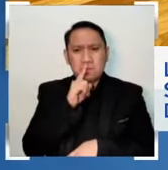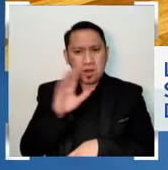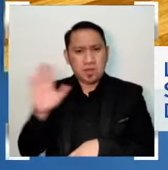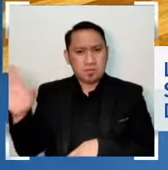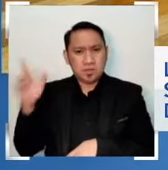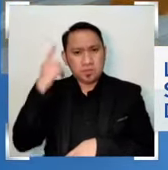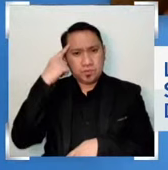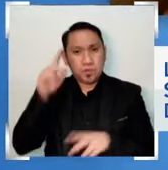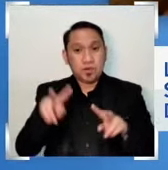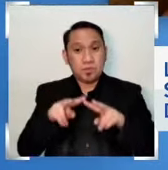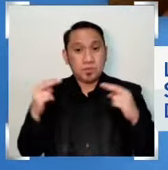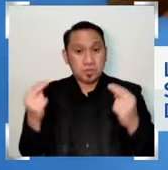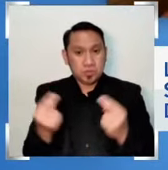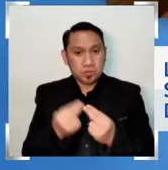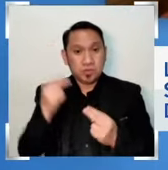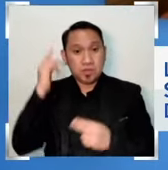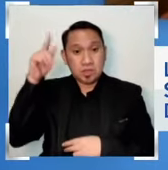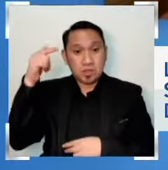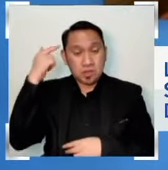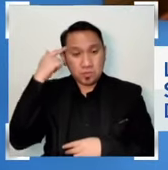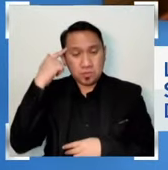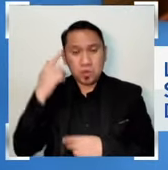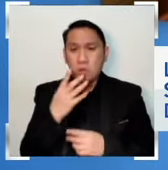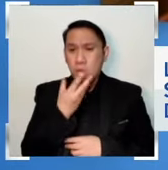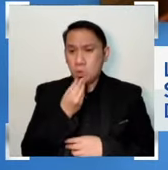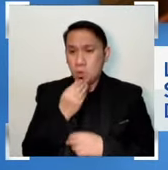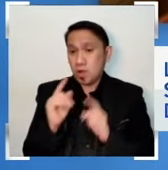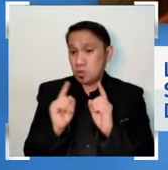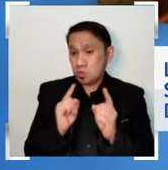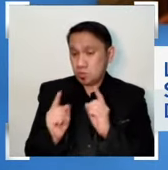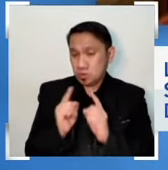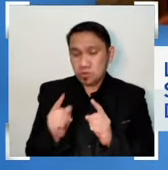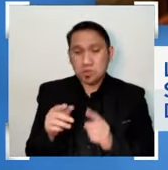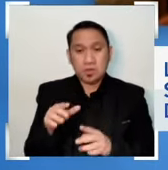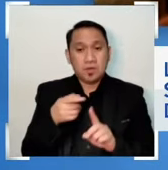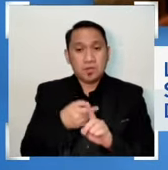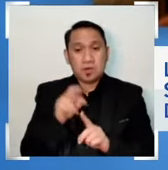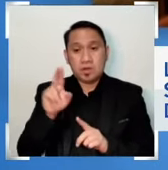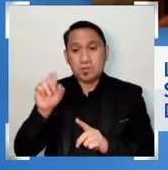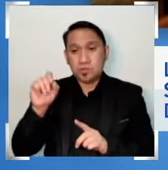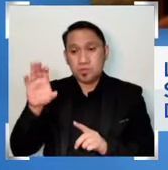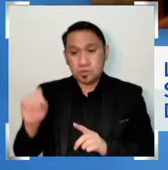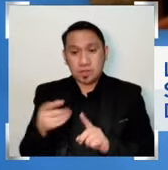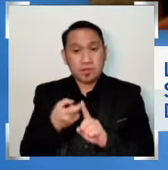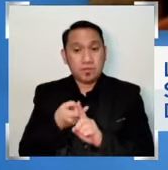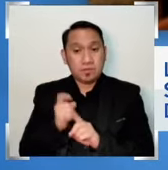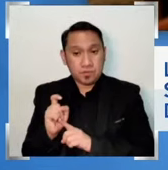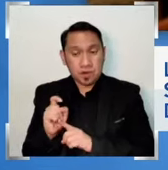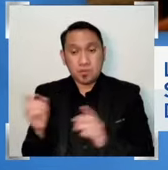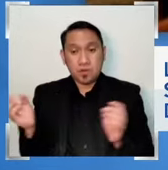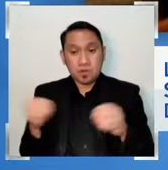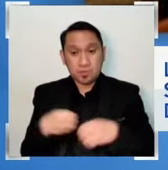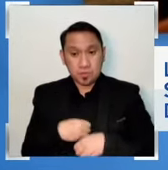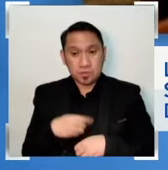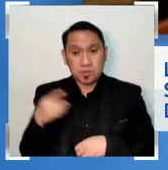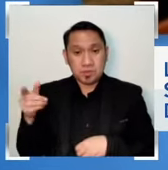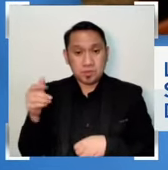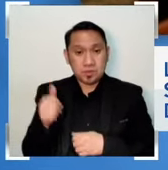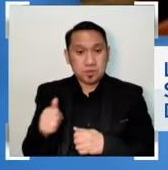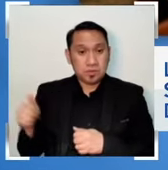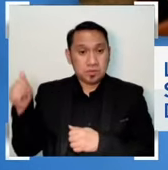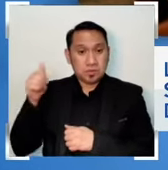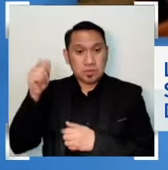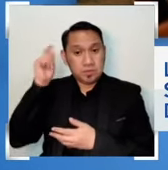sa gobyerno. Ang kausap nila, isang USEC at isang ASEC mula umano sa Office of the Executive Secretary.